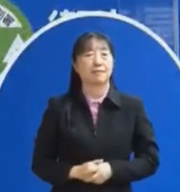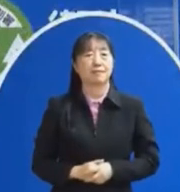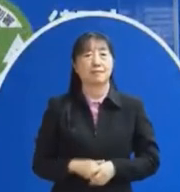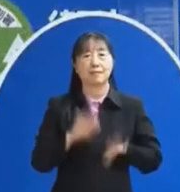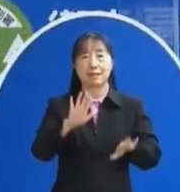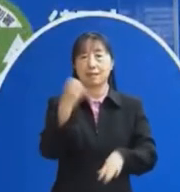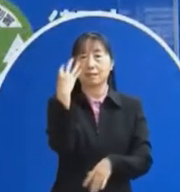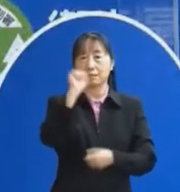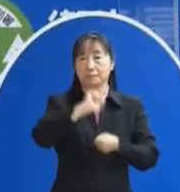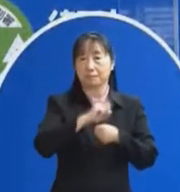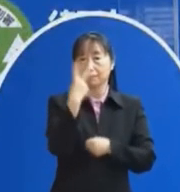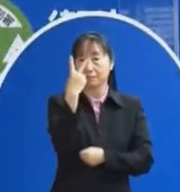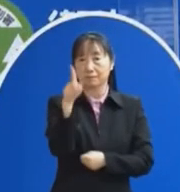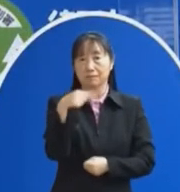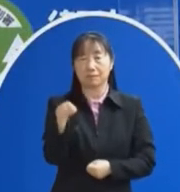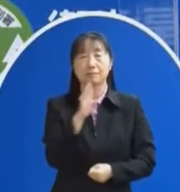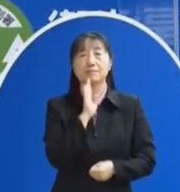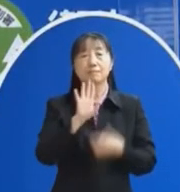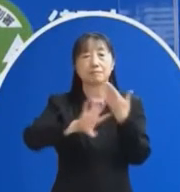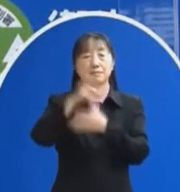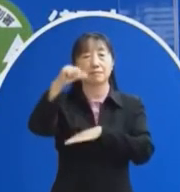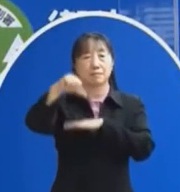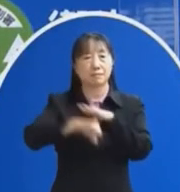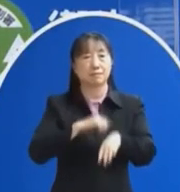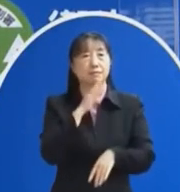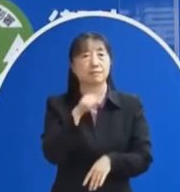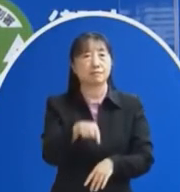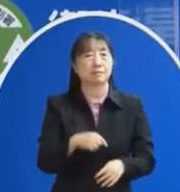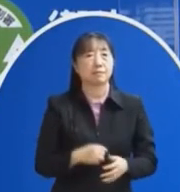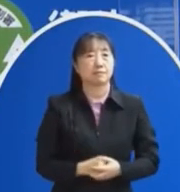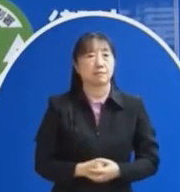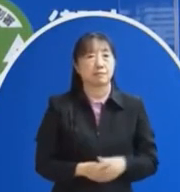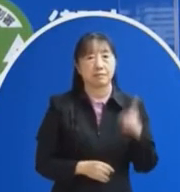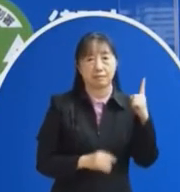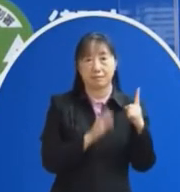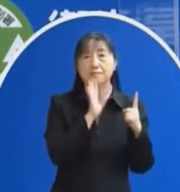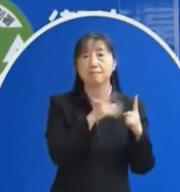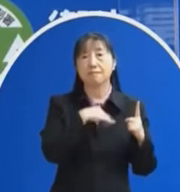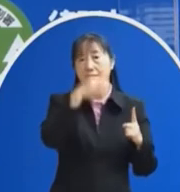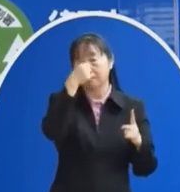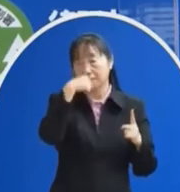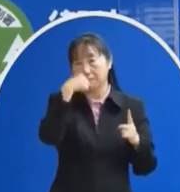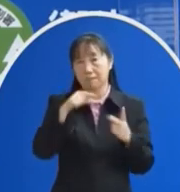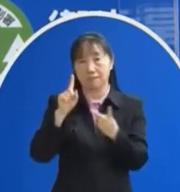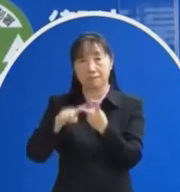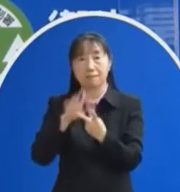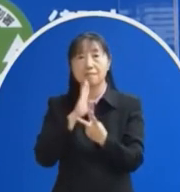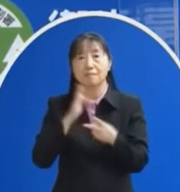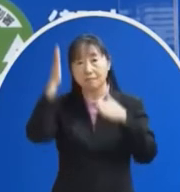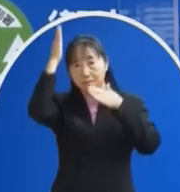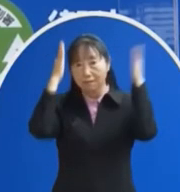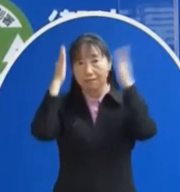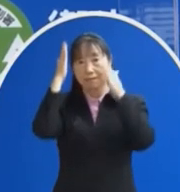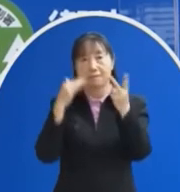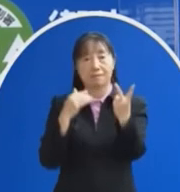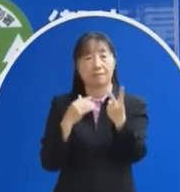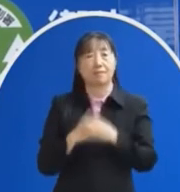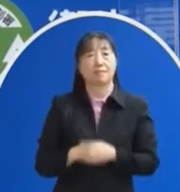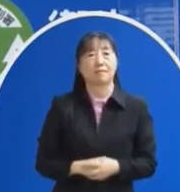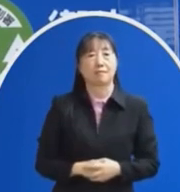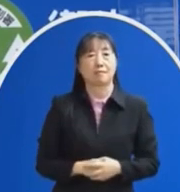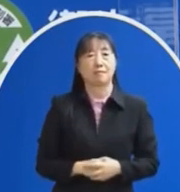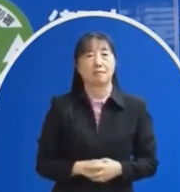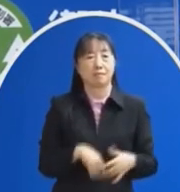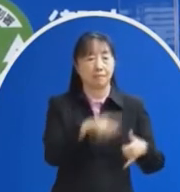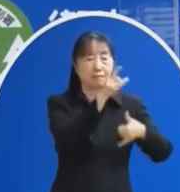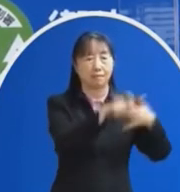有新增2例境外移入的案例，那是一位是从菲律宾，一位从马来西亚。那